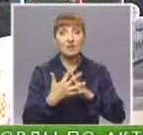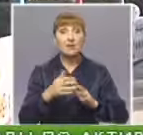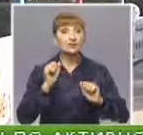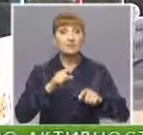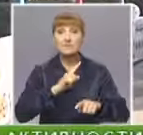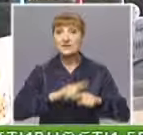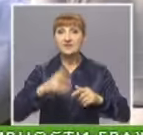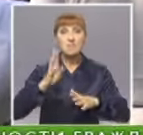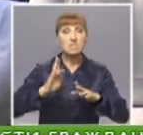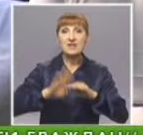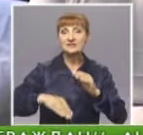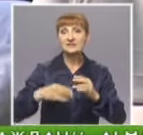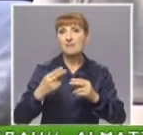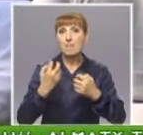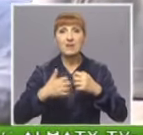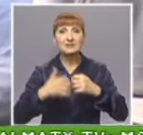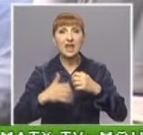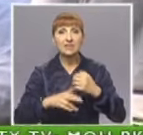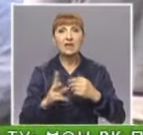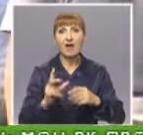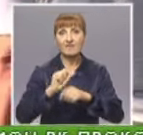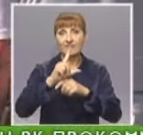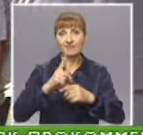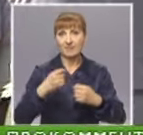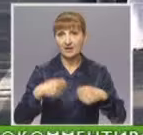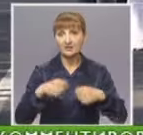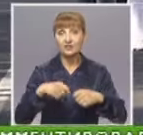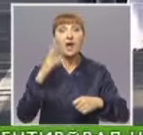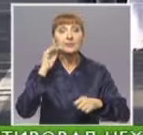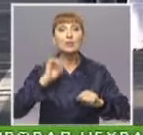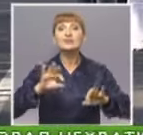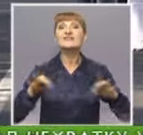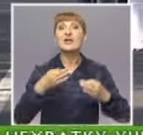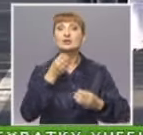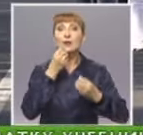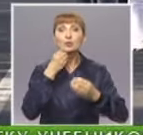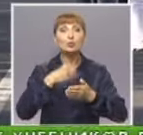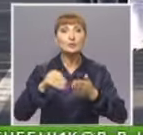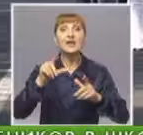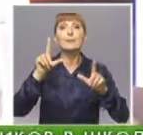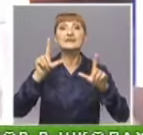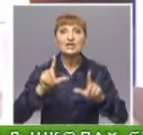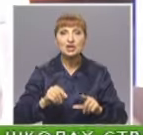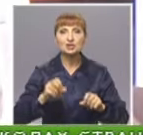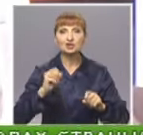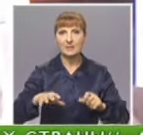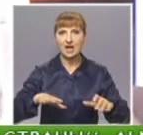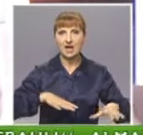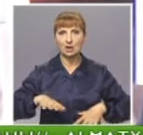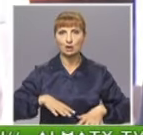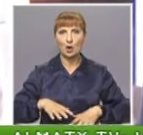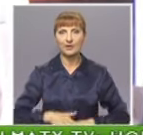и без посредников сбыть свою продукцию. Алматинцы смогут приобрести свежие продукты по цене ниже рыночных.